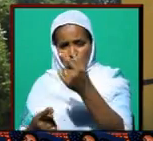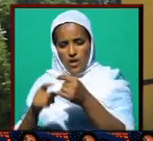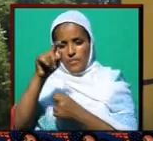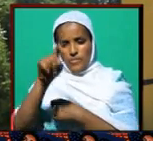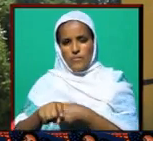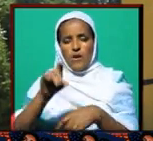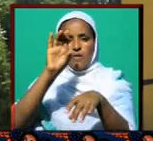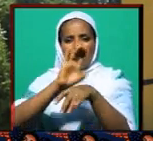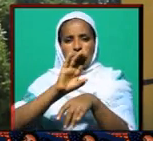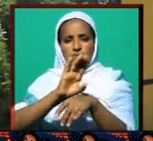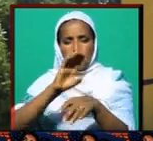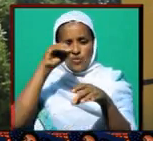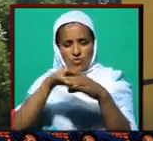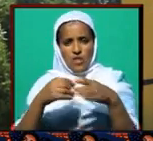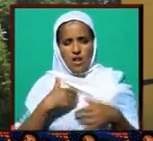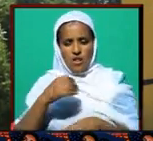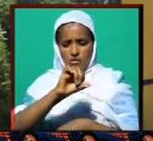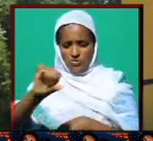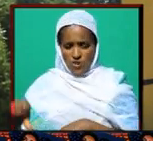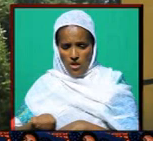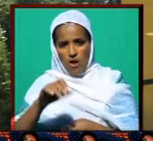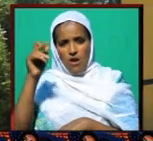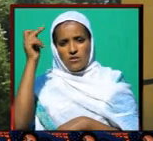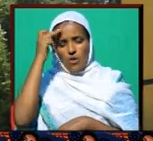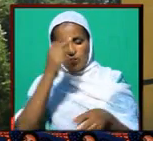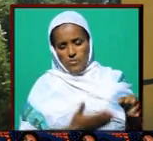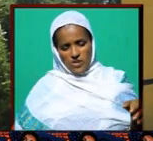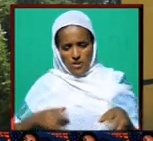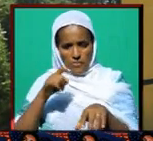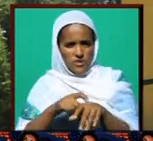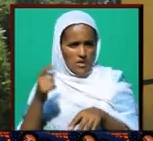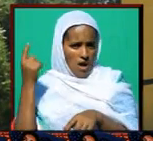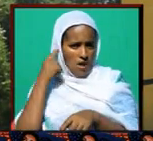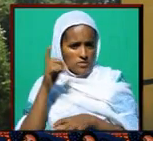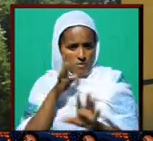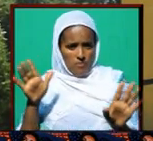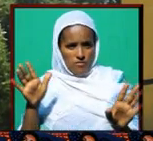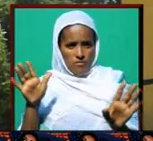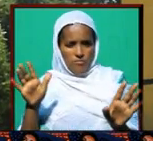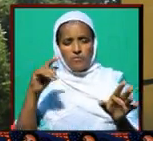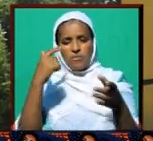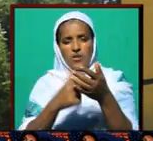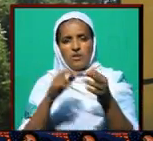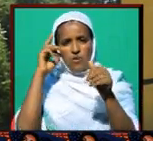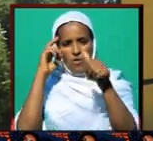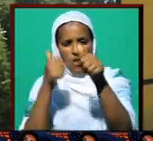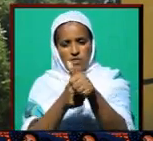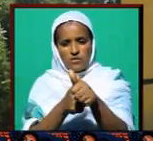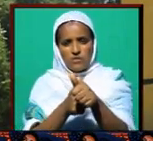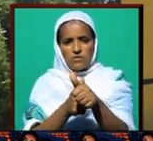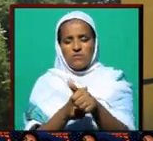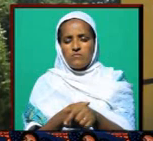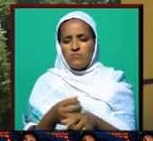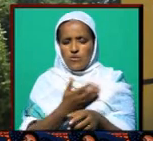ለባሕቲቶሙ ለካህናት ብቻ የሚገባ በቤተ እግዚአብሔር ውስጥ ያለ እንጀራ ዳዊት በተራበ ጊዜ እንደበላ አልሰማችሁም? እኔ